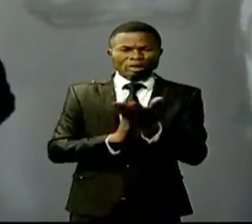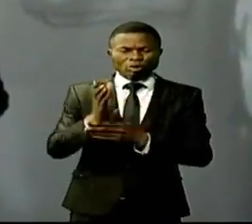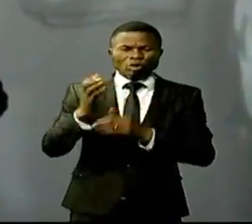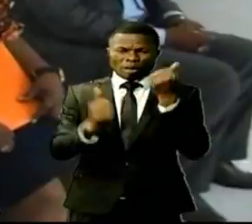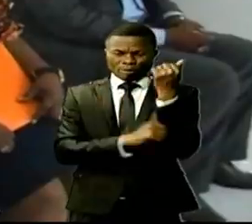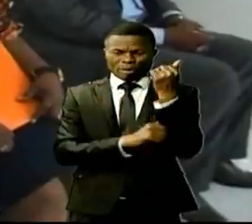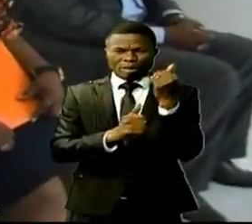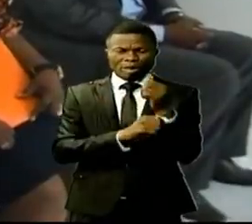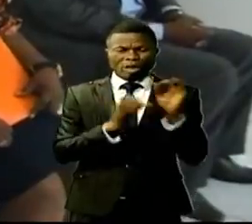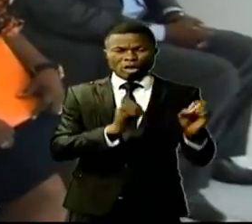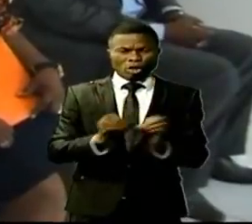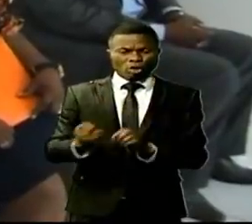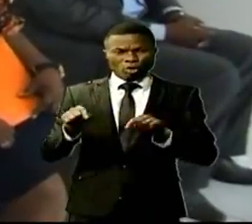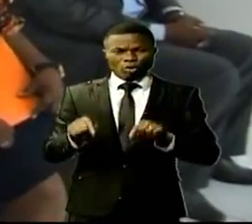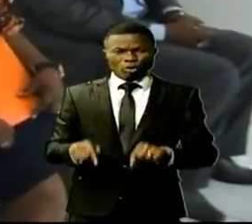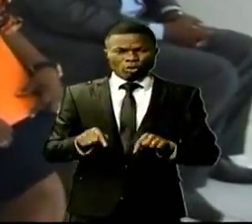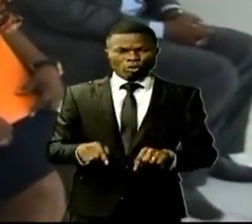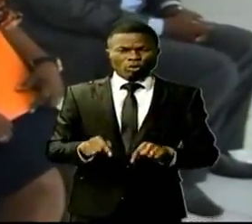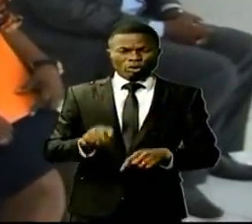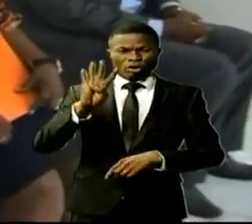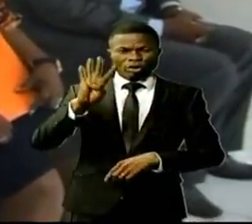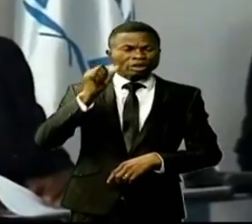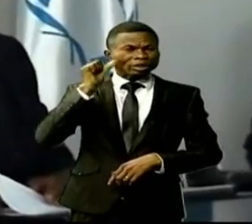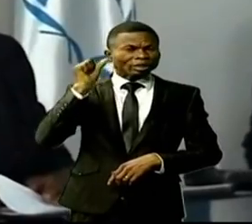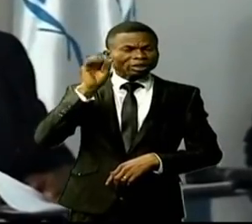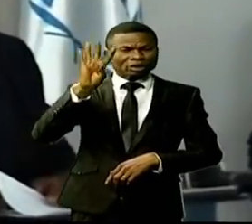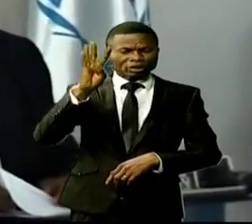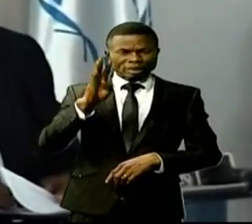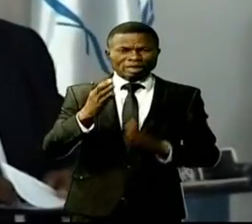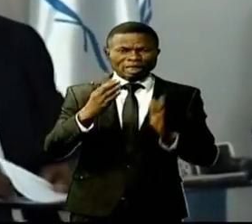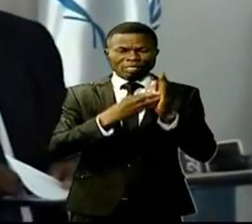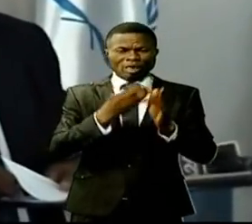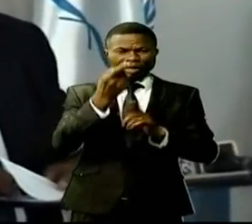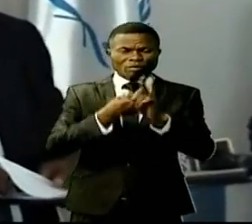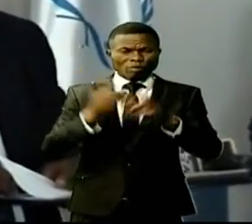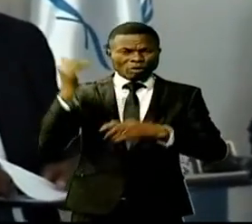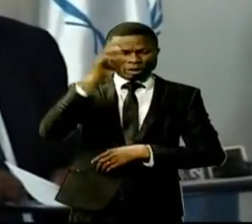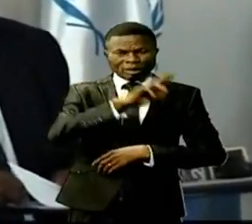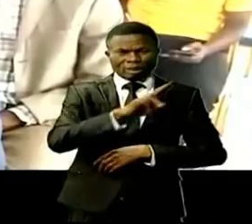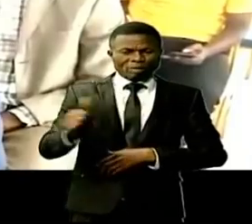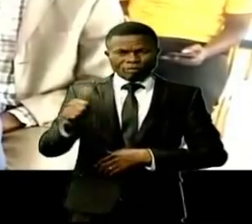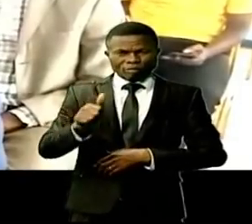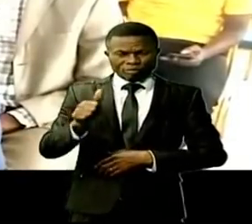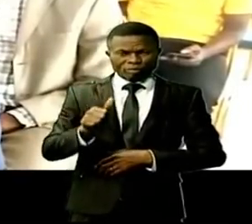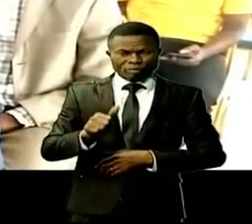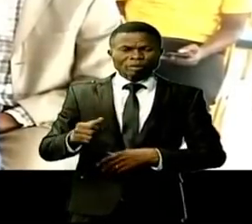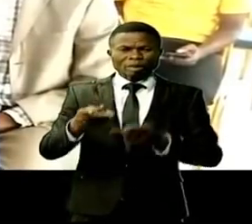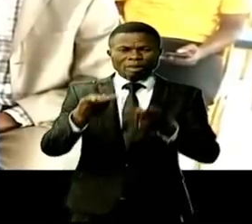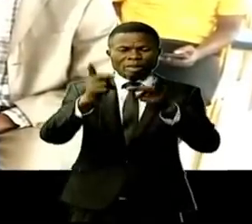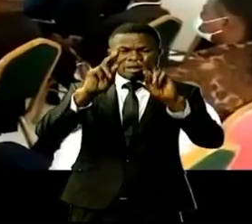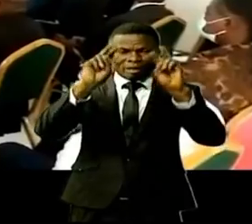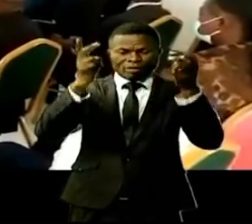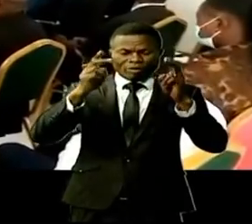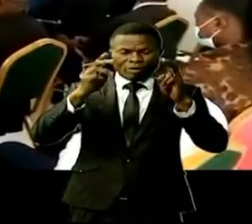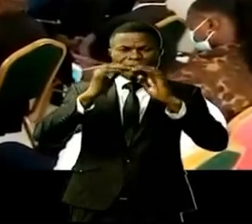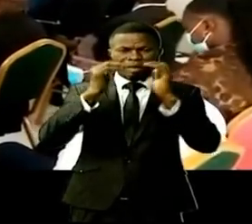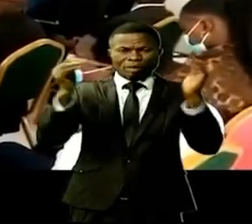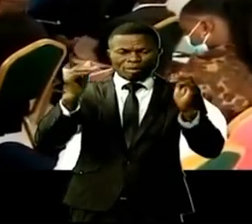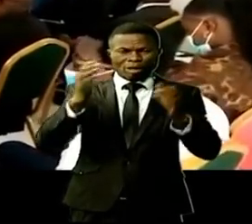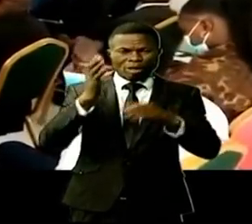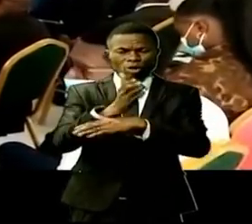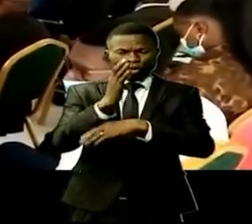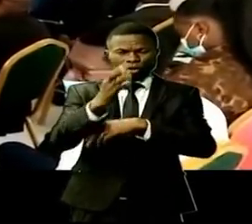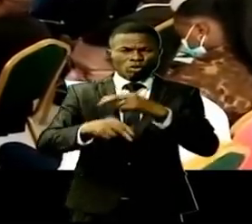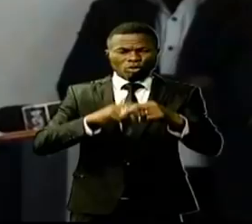a été organisée ce jeudi 9 décembre 2021 à la Cité de la Paix du Conseil universel pour la paix